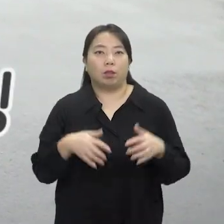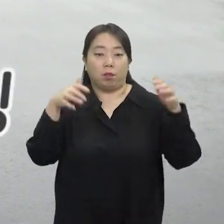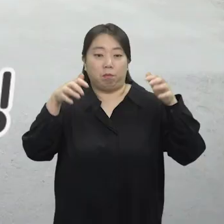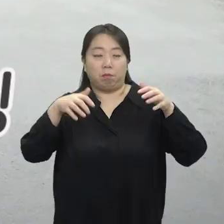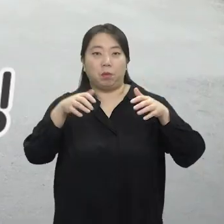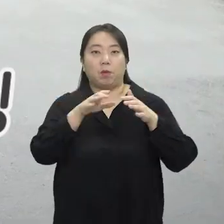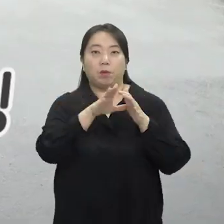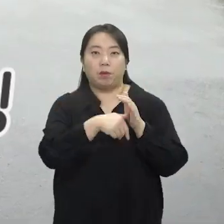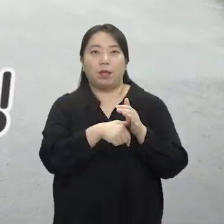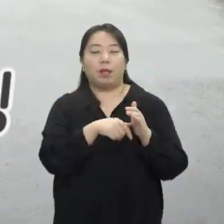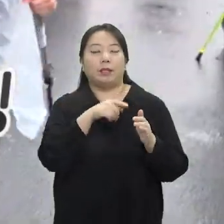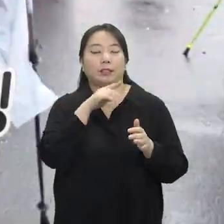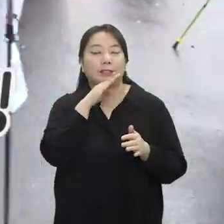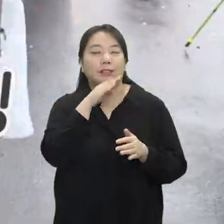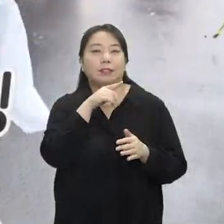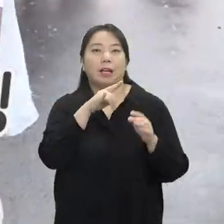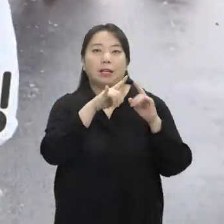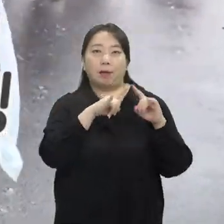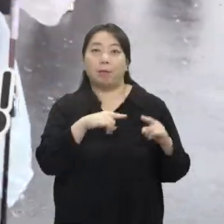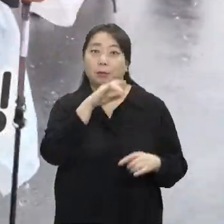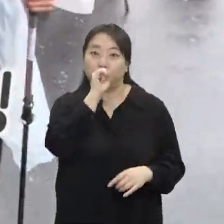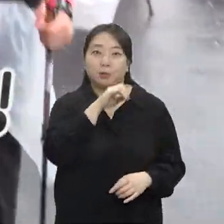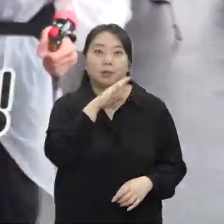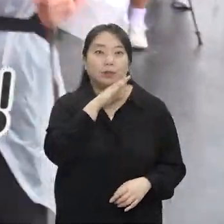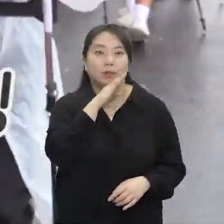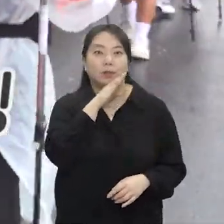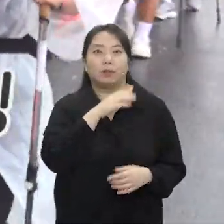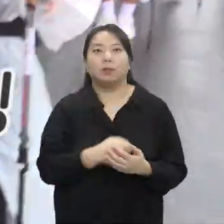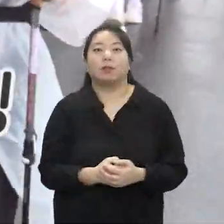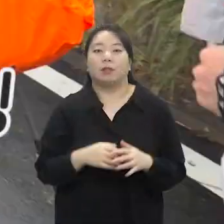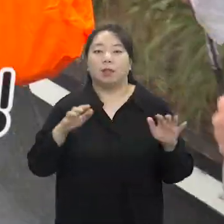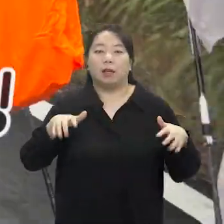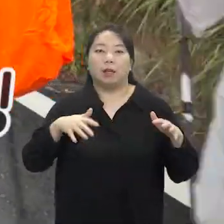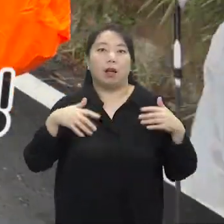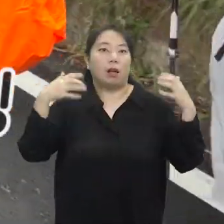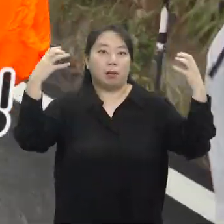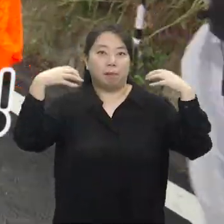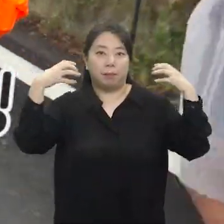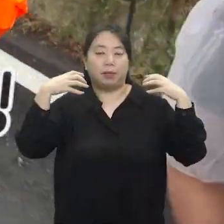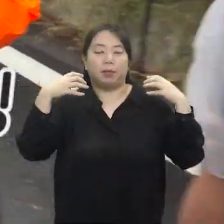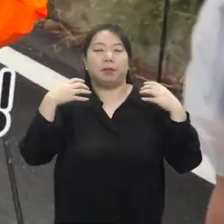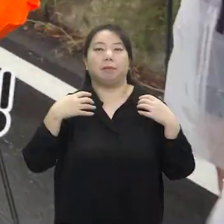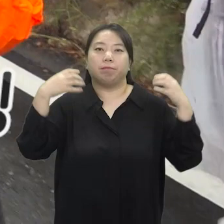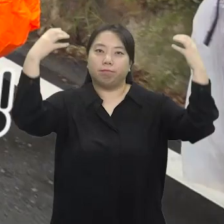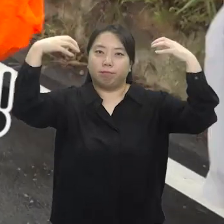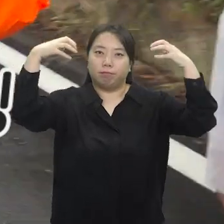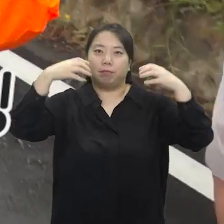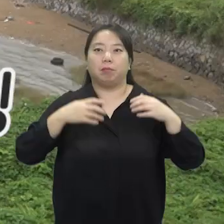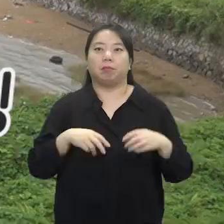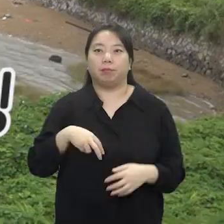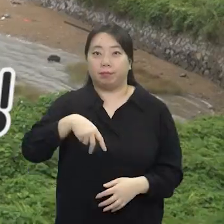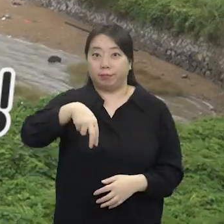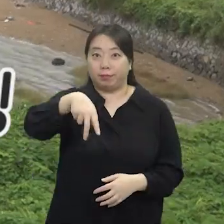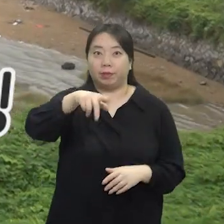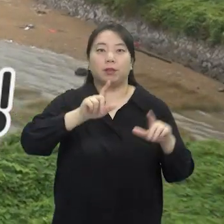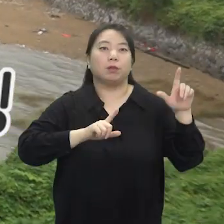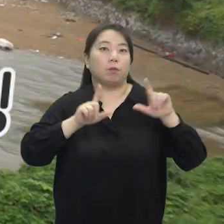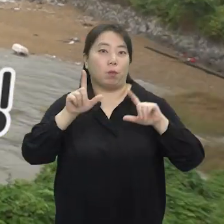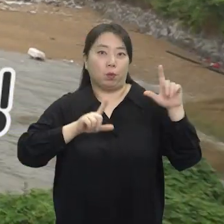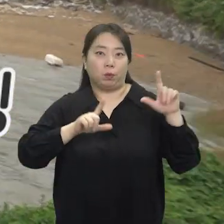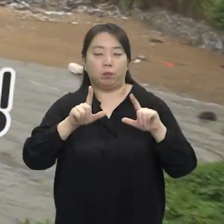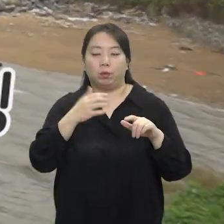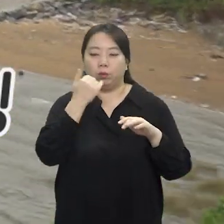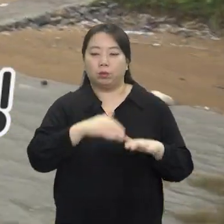우중캠핑은 캠핑의 꽃이라 했죠. 학생들 가을비를 맞으며 걷기 시작하는데요. 이번 섬타러 가자는